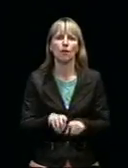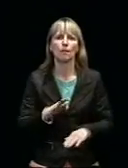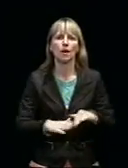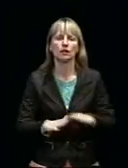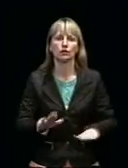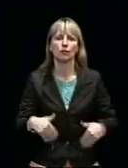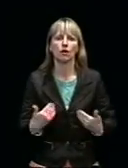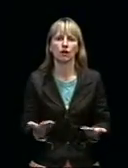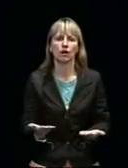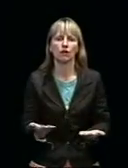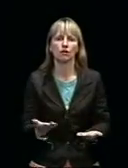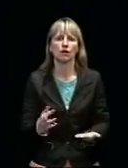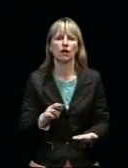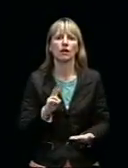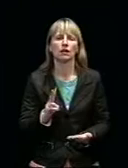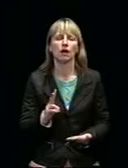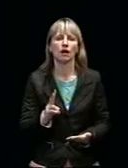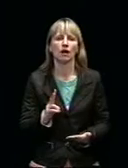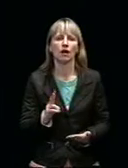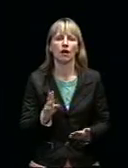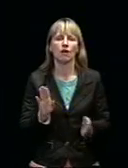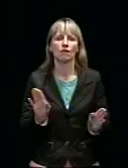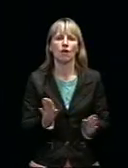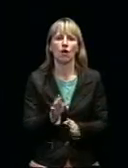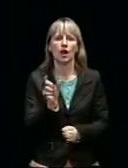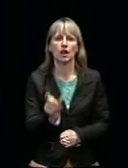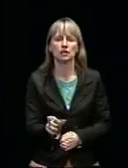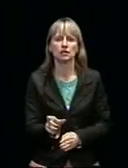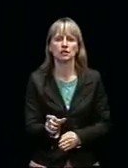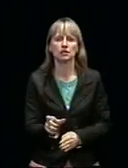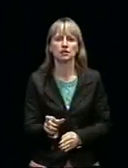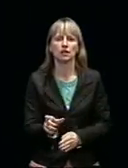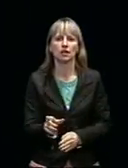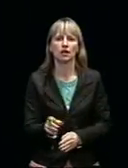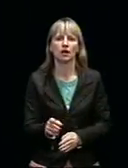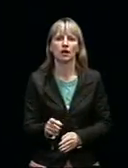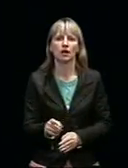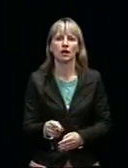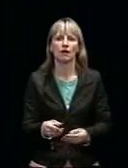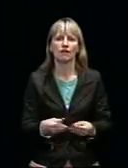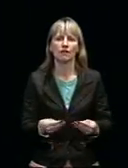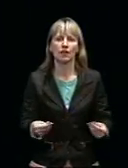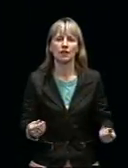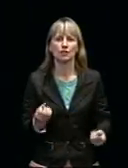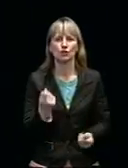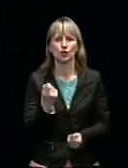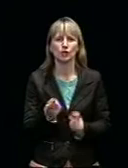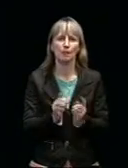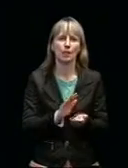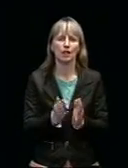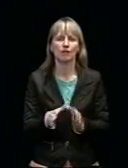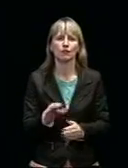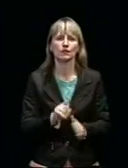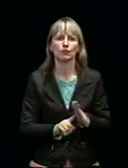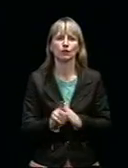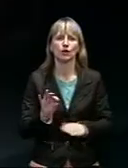пораду, как от вокалиста? Вот зараз весна, вона така ще трошки мінлива, всі